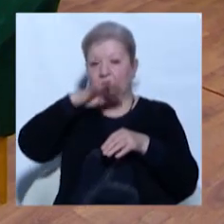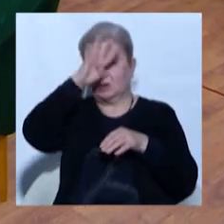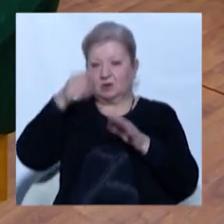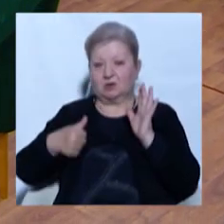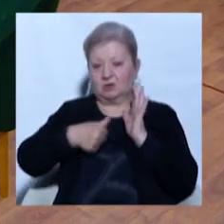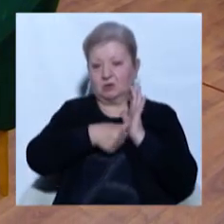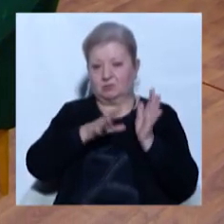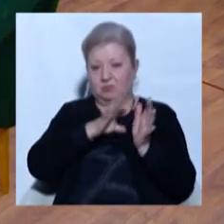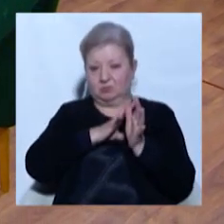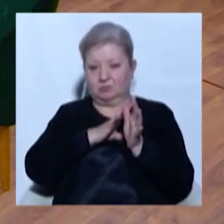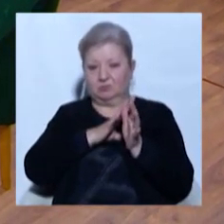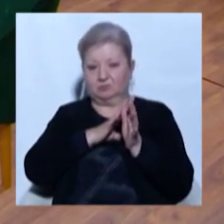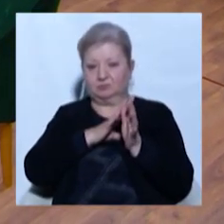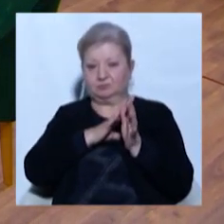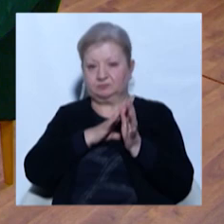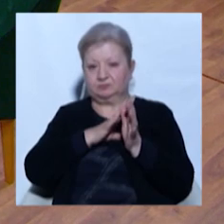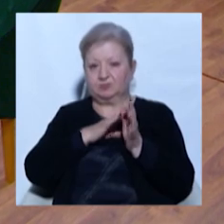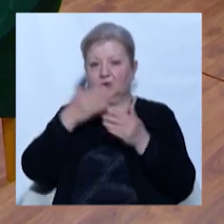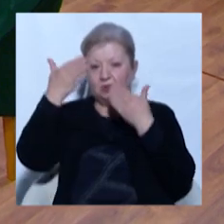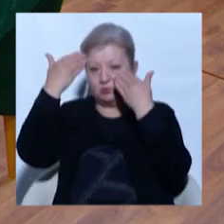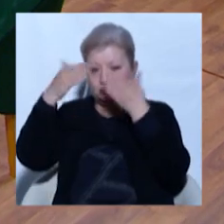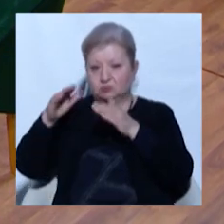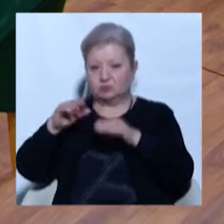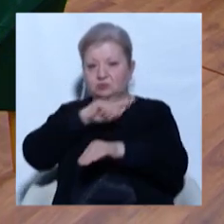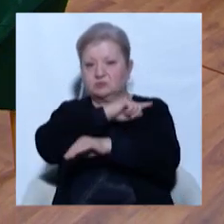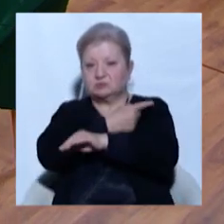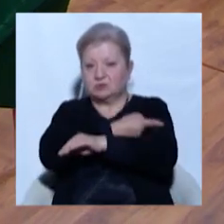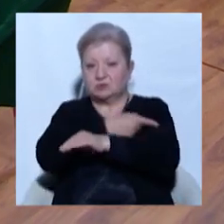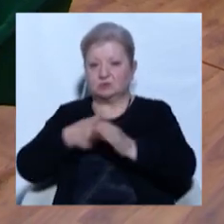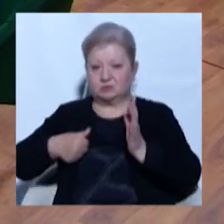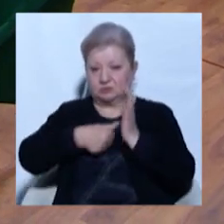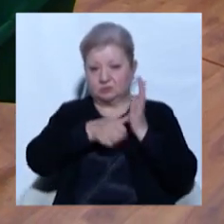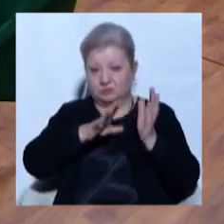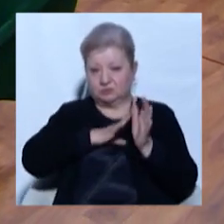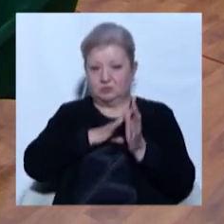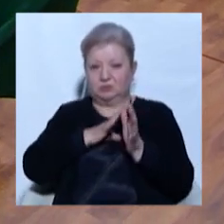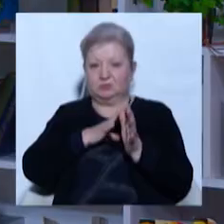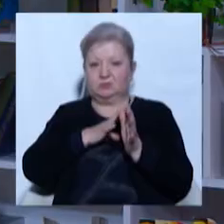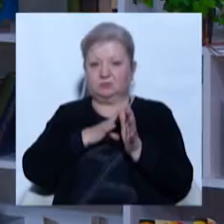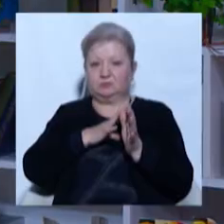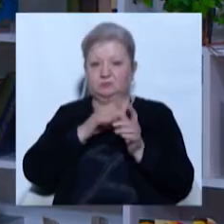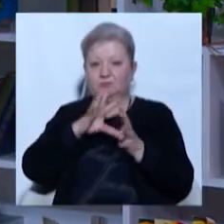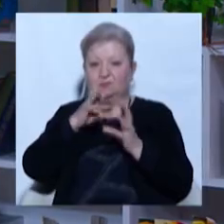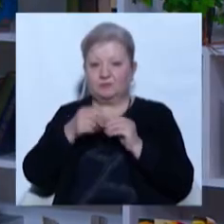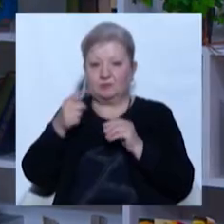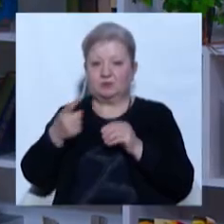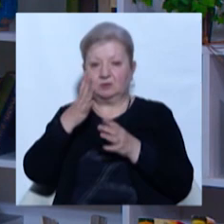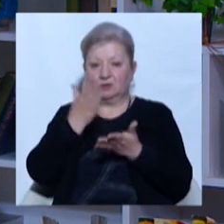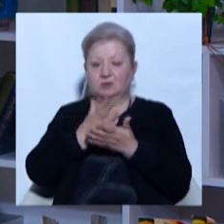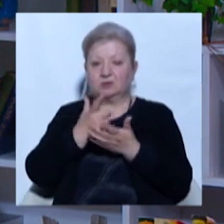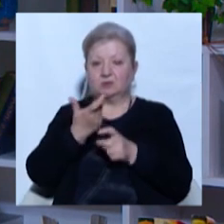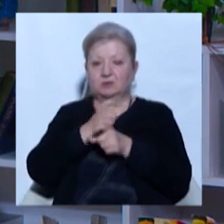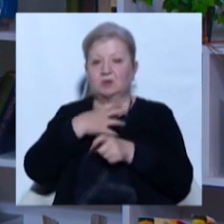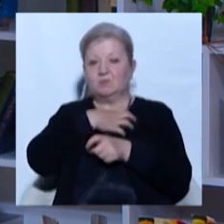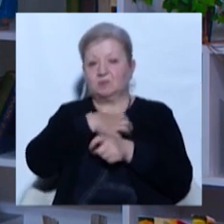გააკეთა. ანუ უცხო ძალის დახმარებით ქართული საქმის გაკეთება, ეს ერთ-ერთი მნიშვნელოვანი